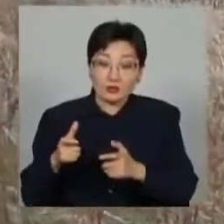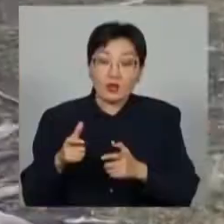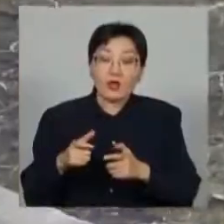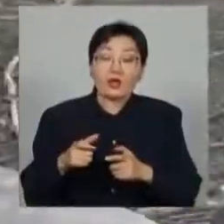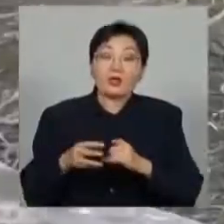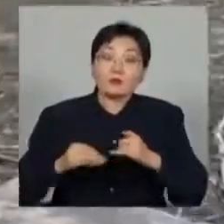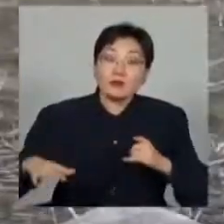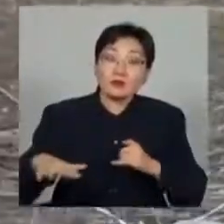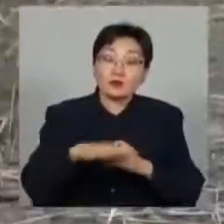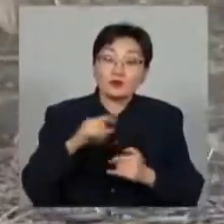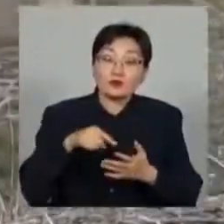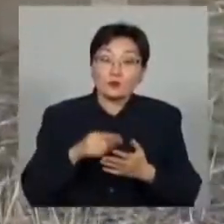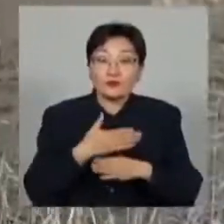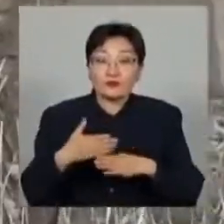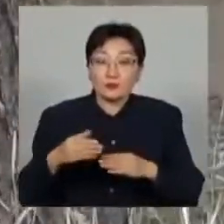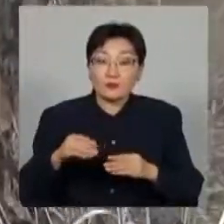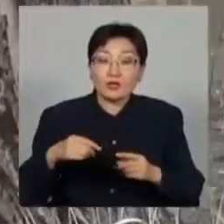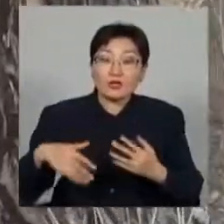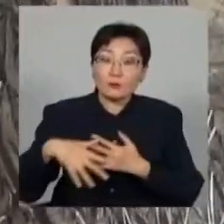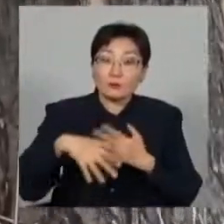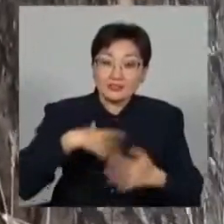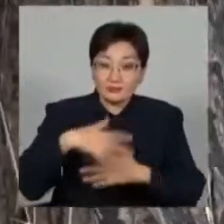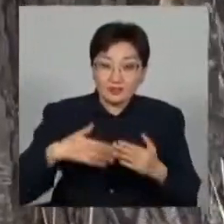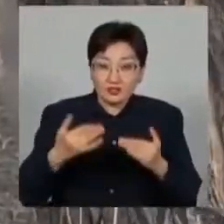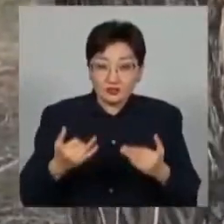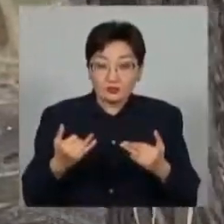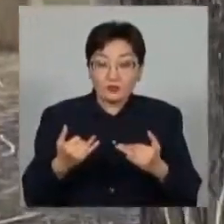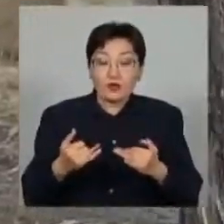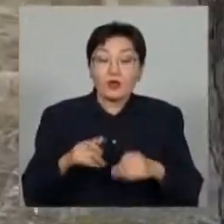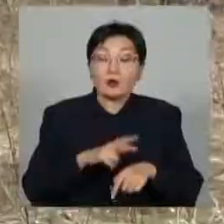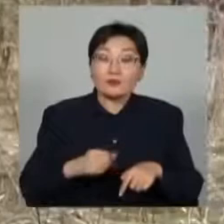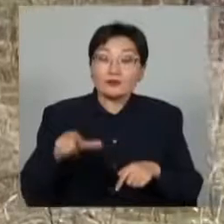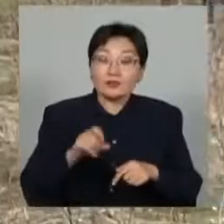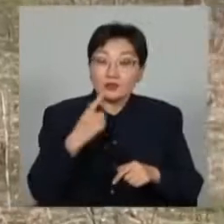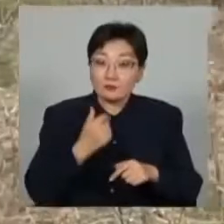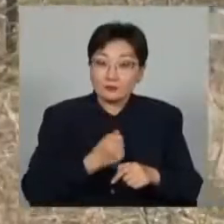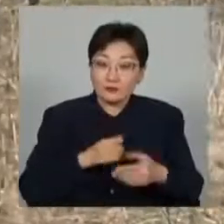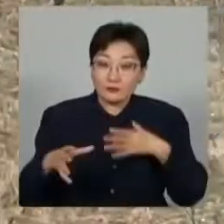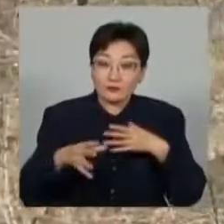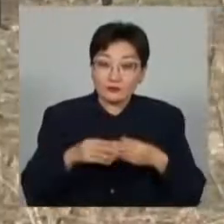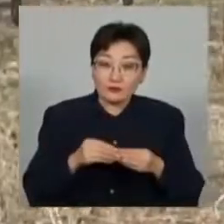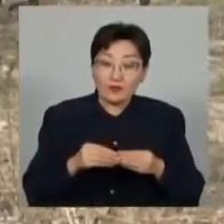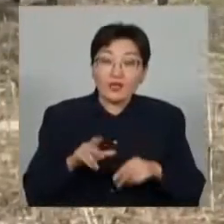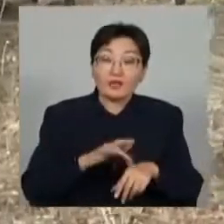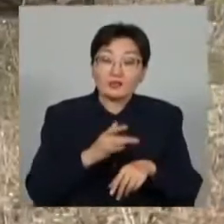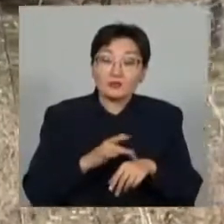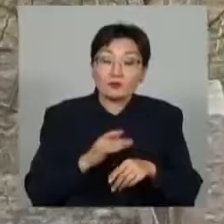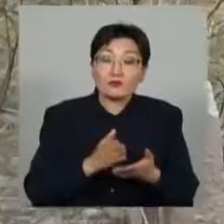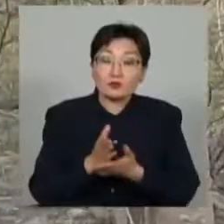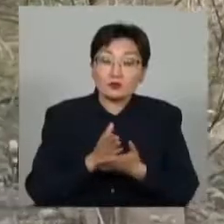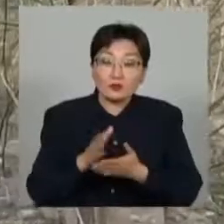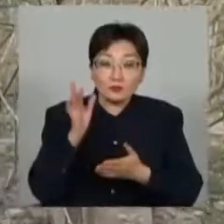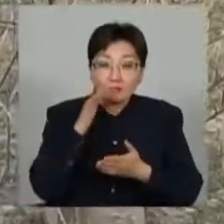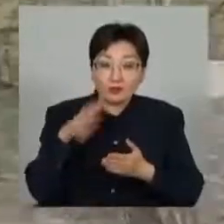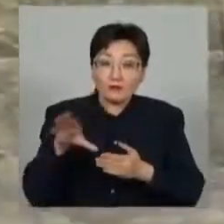оружия на территории города после январских беспорядков. Сейчас стражи порядка и военные вместе со служебными собаками проверяют